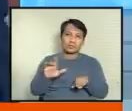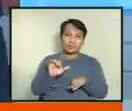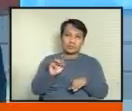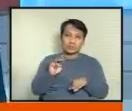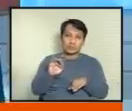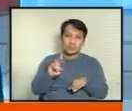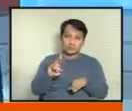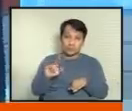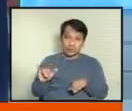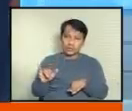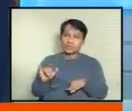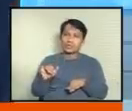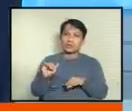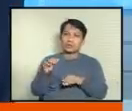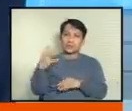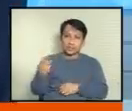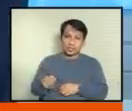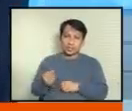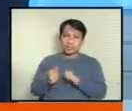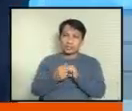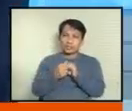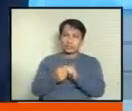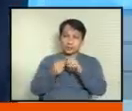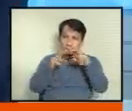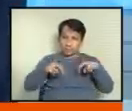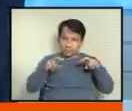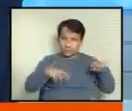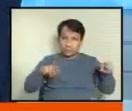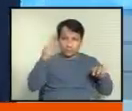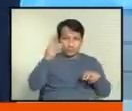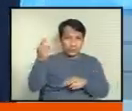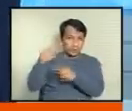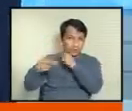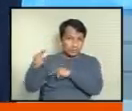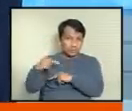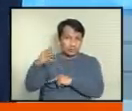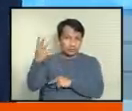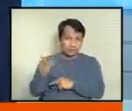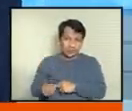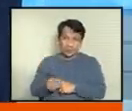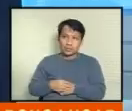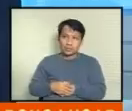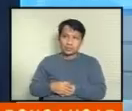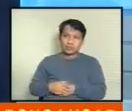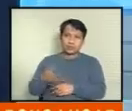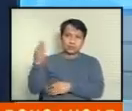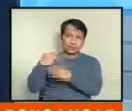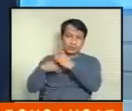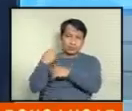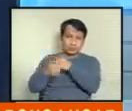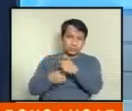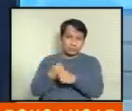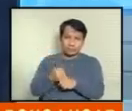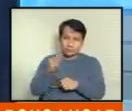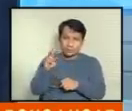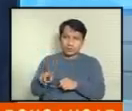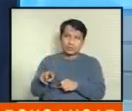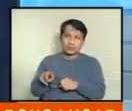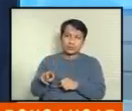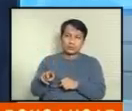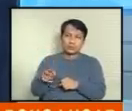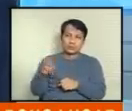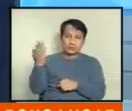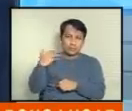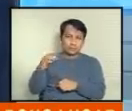Lemery, Batangas. Lahat po ito bagay ng pagsasaliksik ni Manas sa kasaysayan ng Batangas. Sa nakaraang mga taon, marami na siyang mga natagpuan mga relics